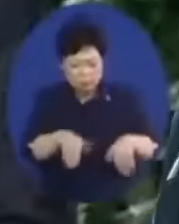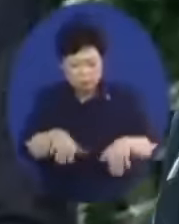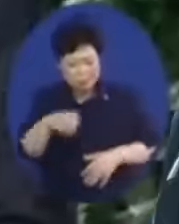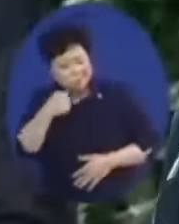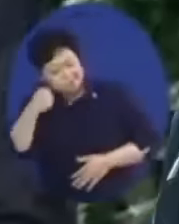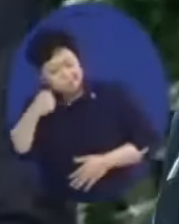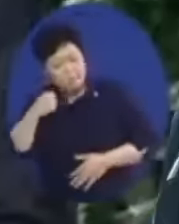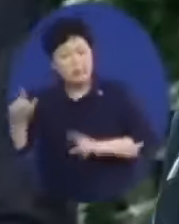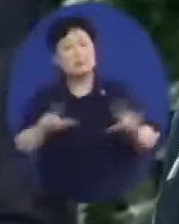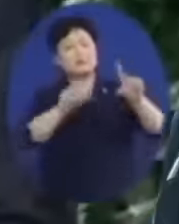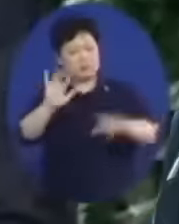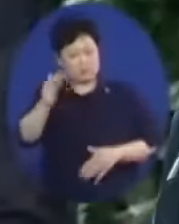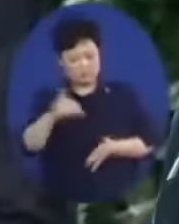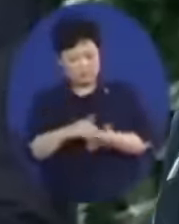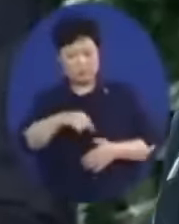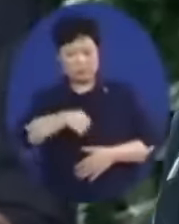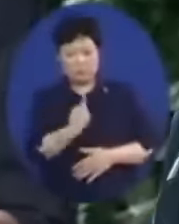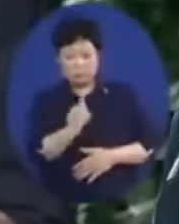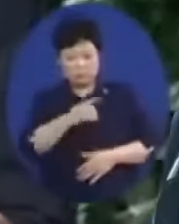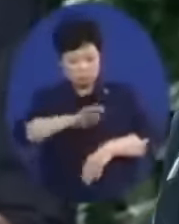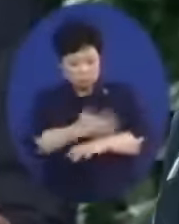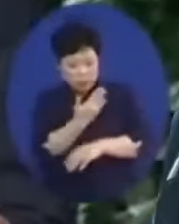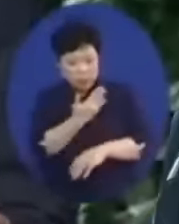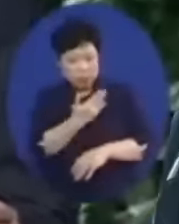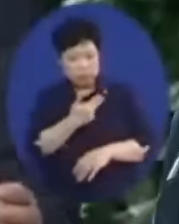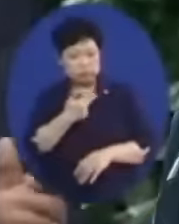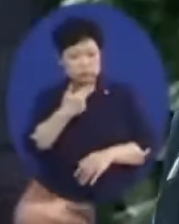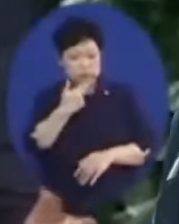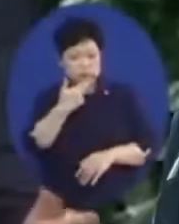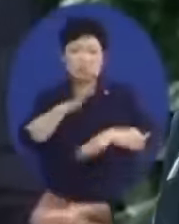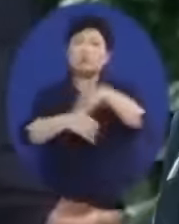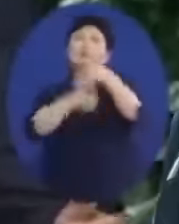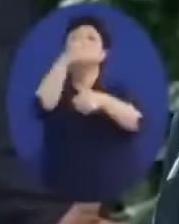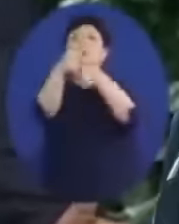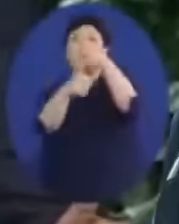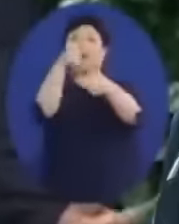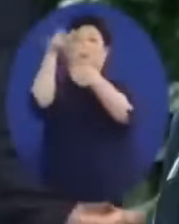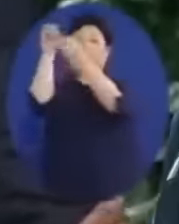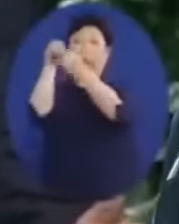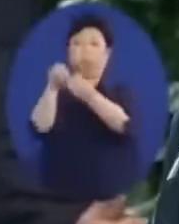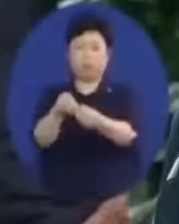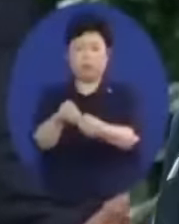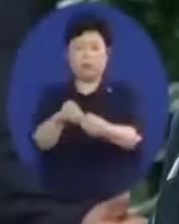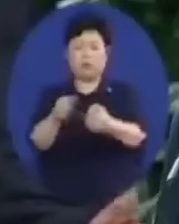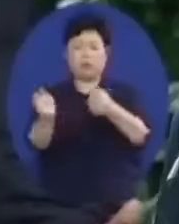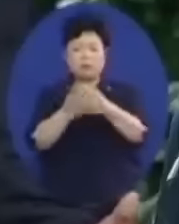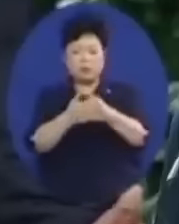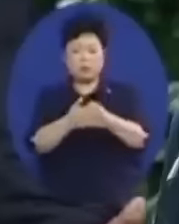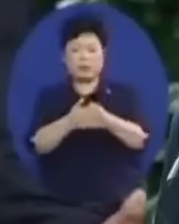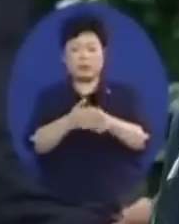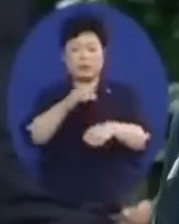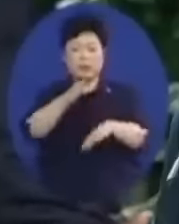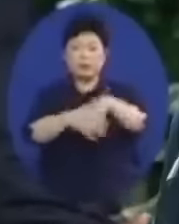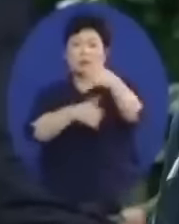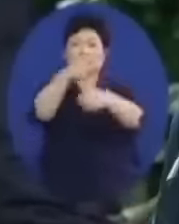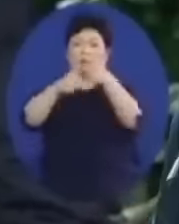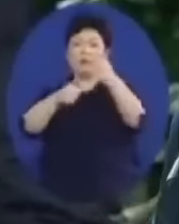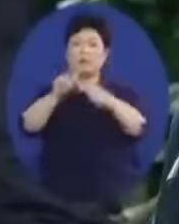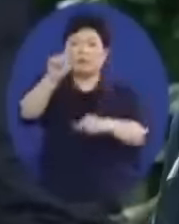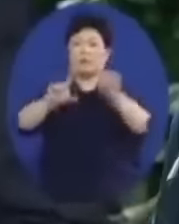사는 것입니다. 이건 자기가 잘못한 건 없는데 조상이 그렇게 해서 조상의 형상과 모상대로